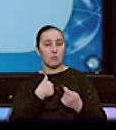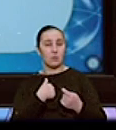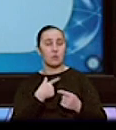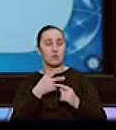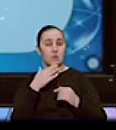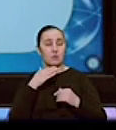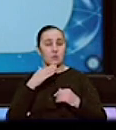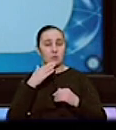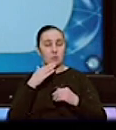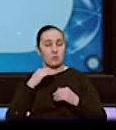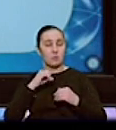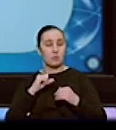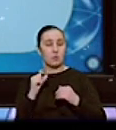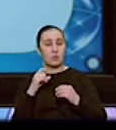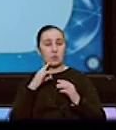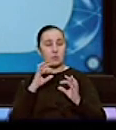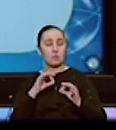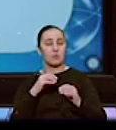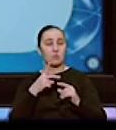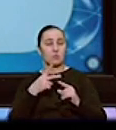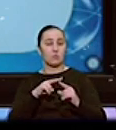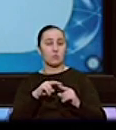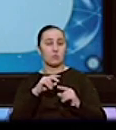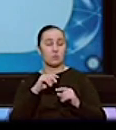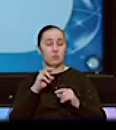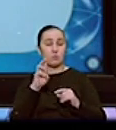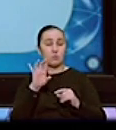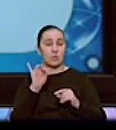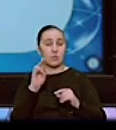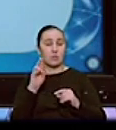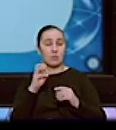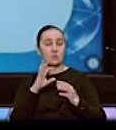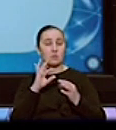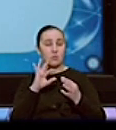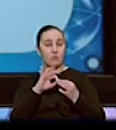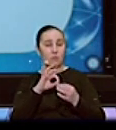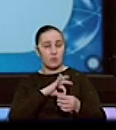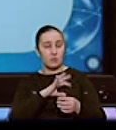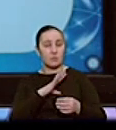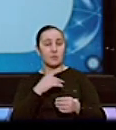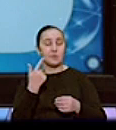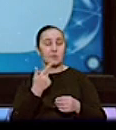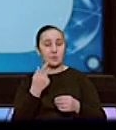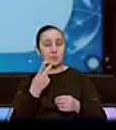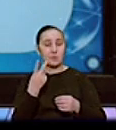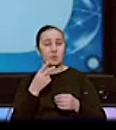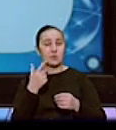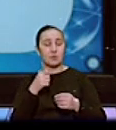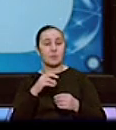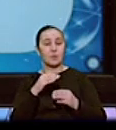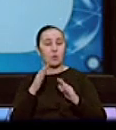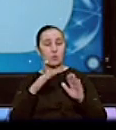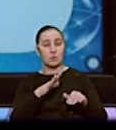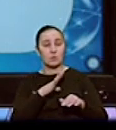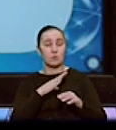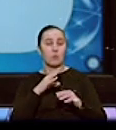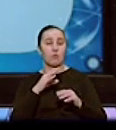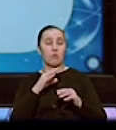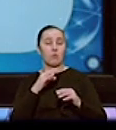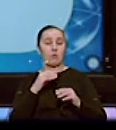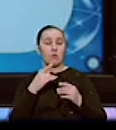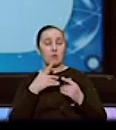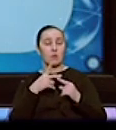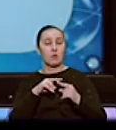Men yaqin dugonam birikmasidan foydalandim. Ikkinchi gap, o'tkazilgan